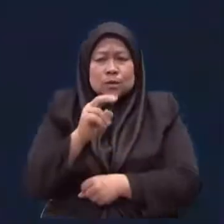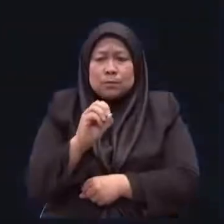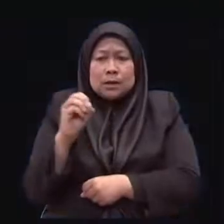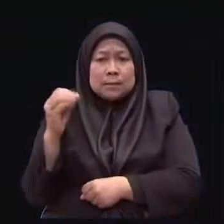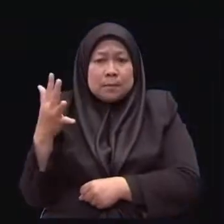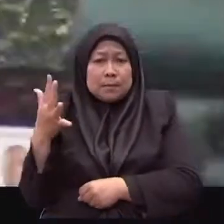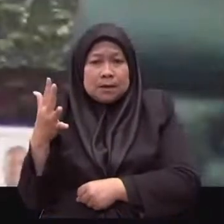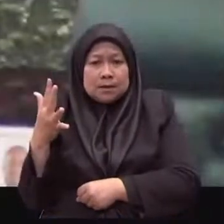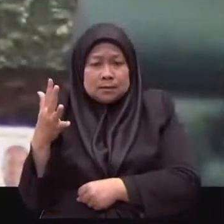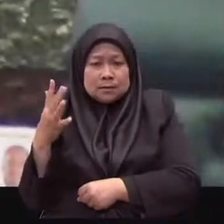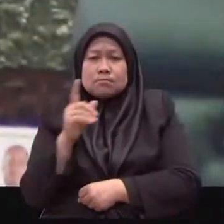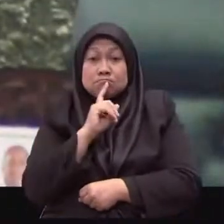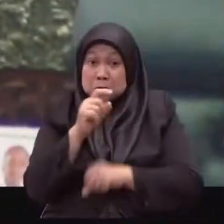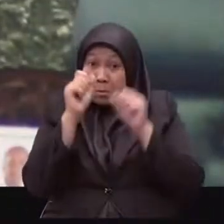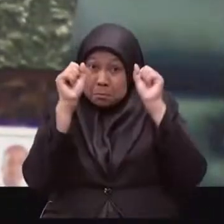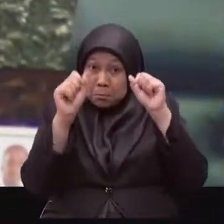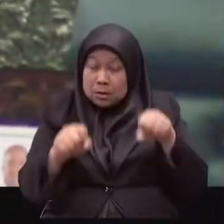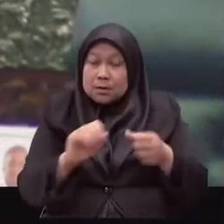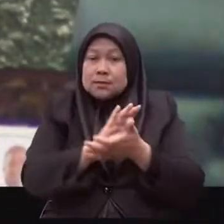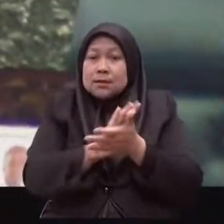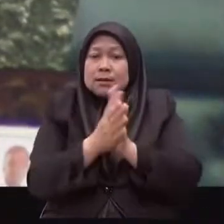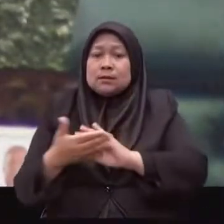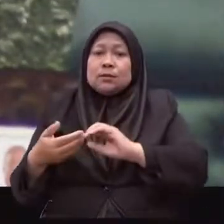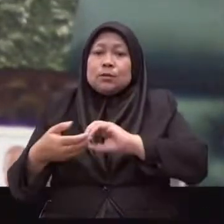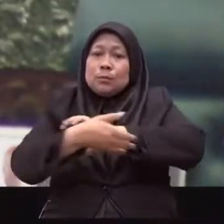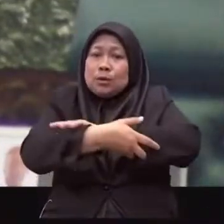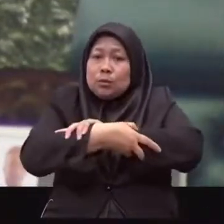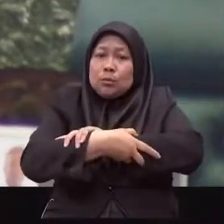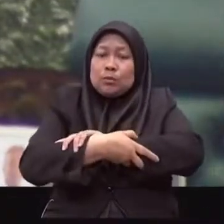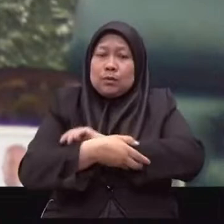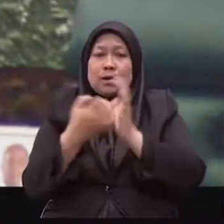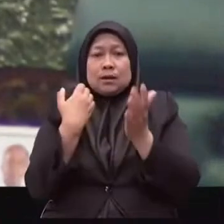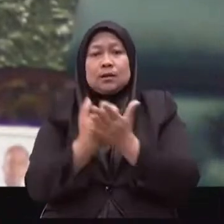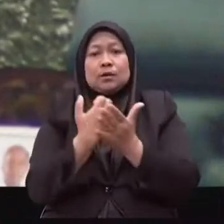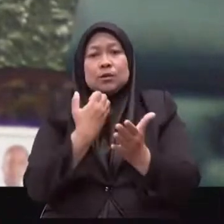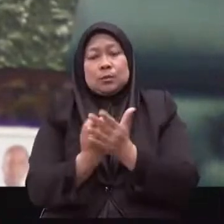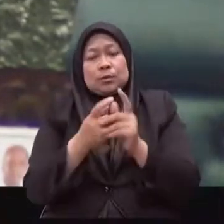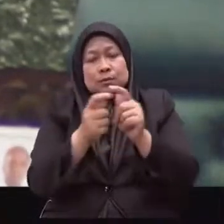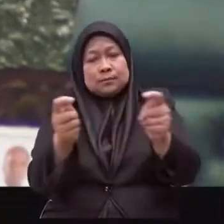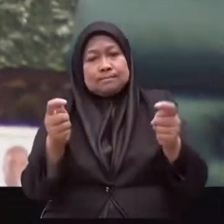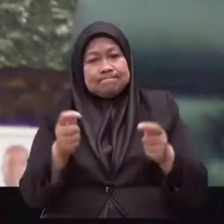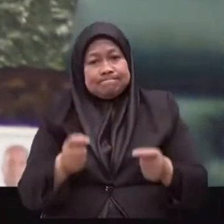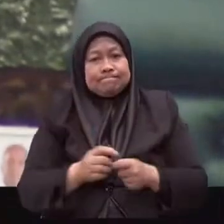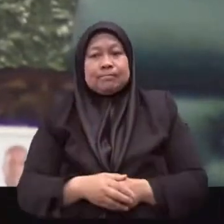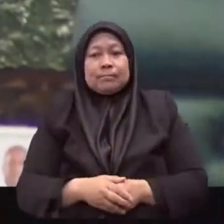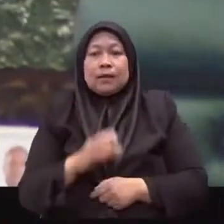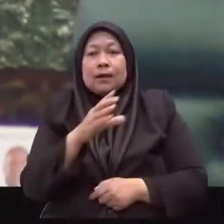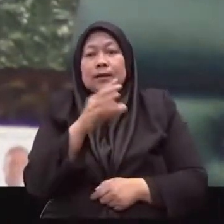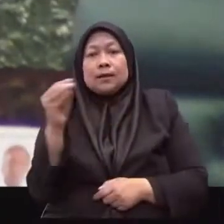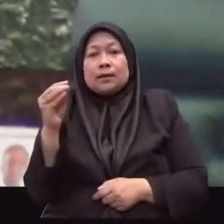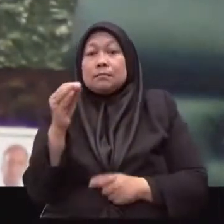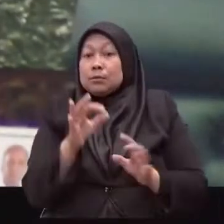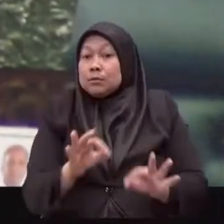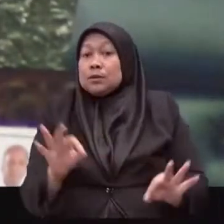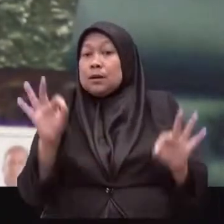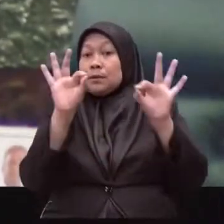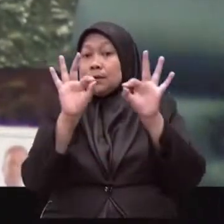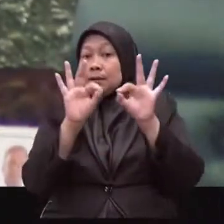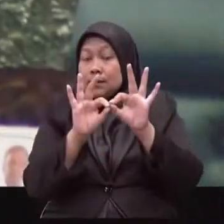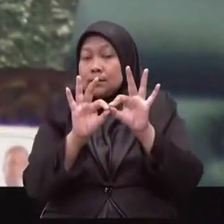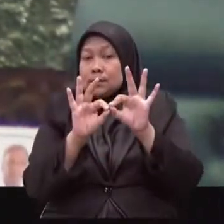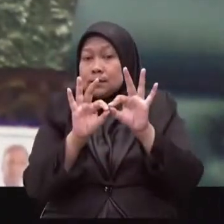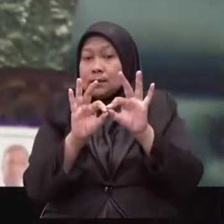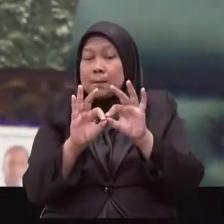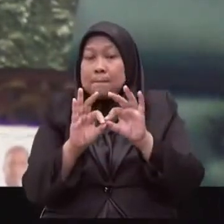batu kawan mengucapkan selamat menyambut bulan Ramadhan kepada umat Islam dalam dewan ini dan